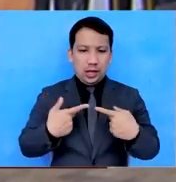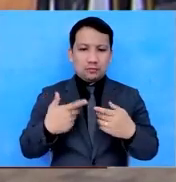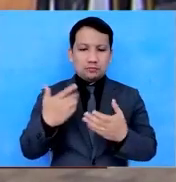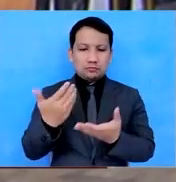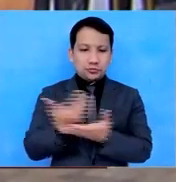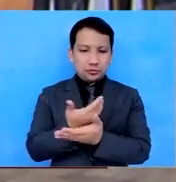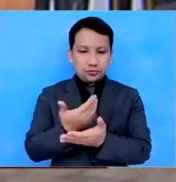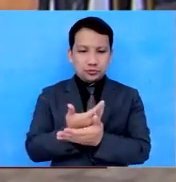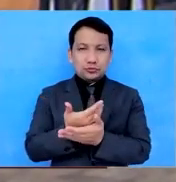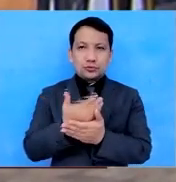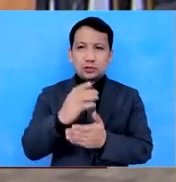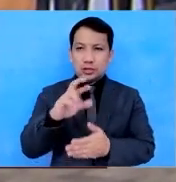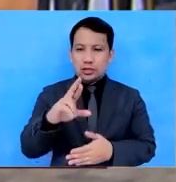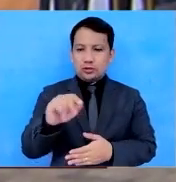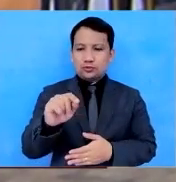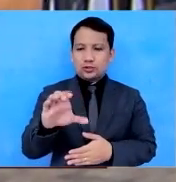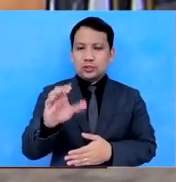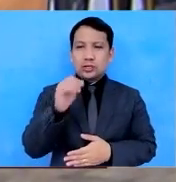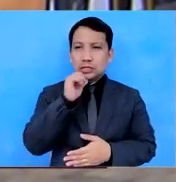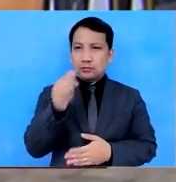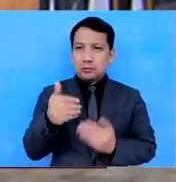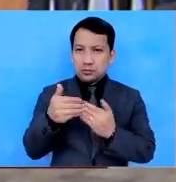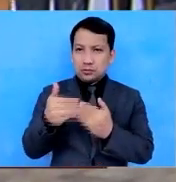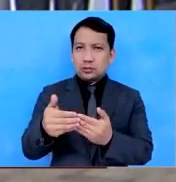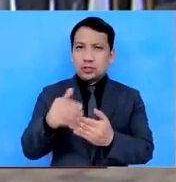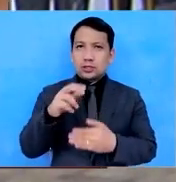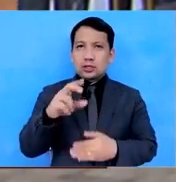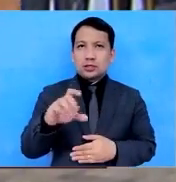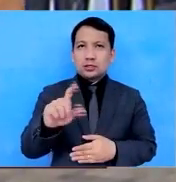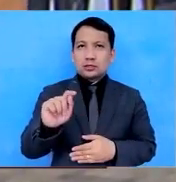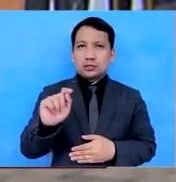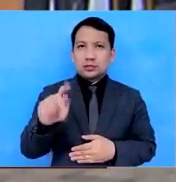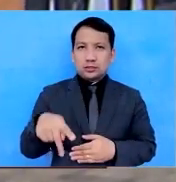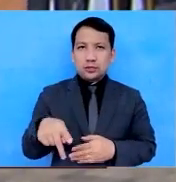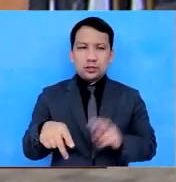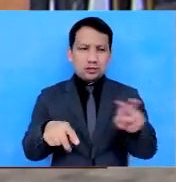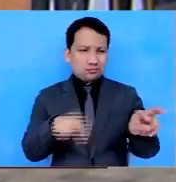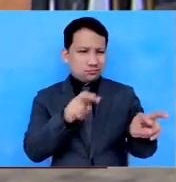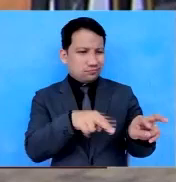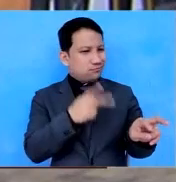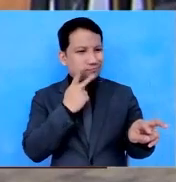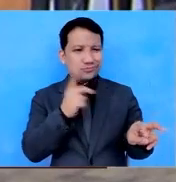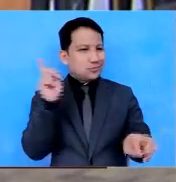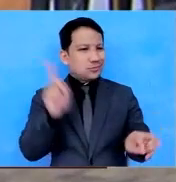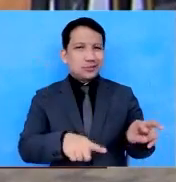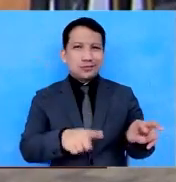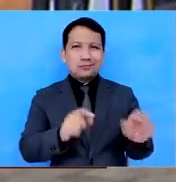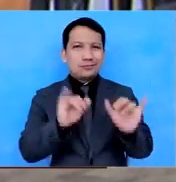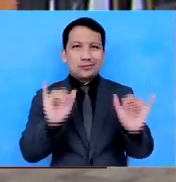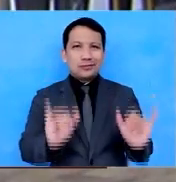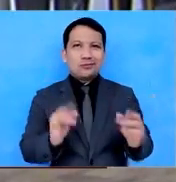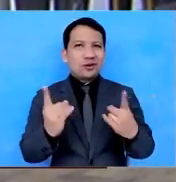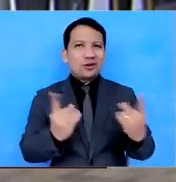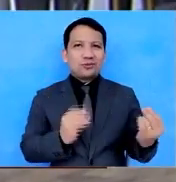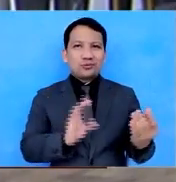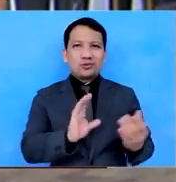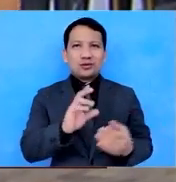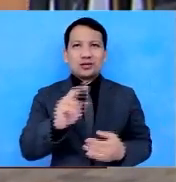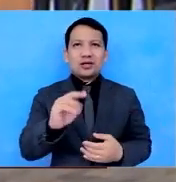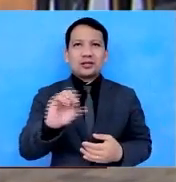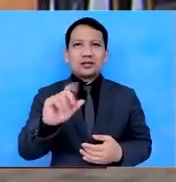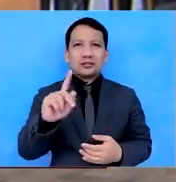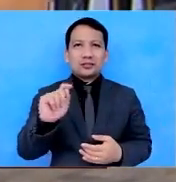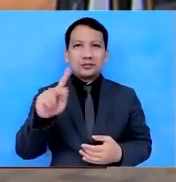nila nire-rekomenda ang pagpapatuloy ng NSTP dahil nakita raw nilang hindi maayos ang implementasyon nito. Ayon naman